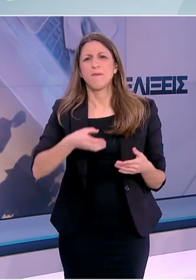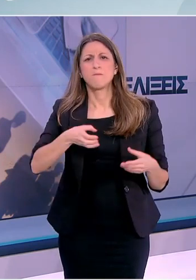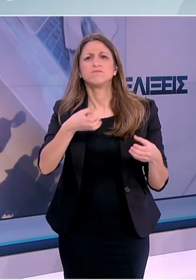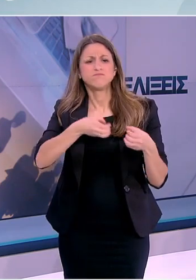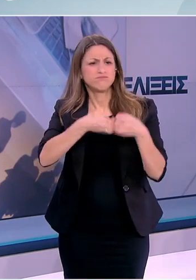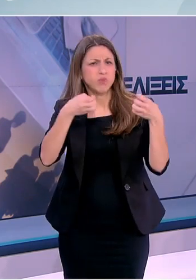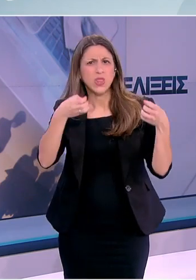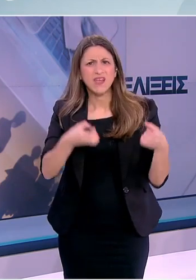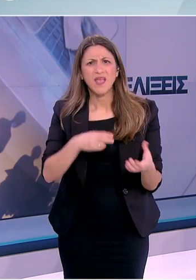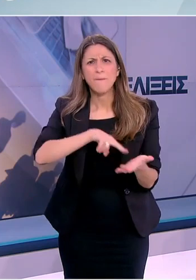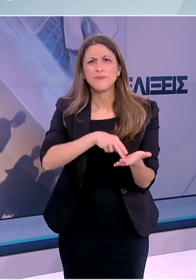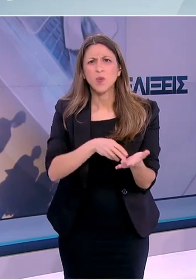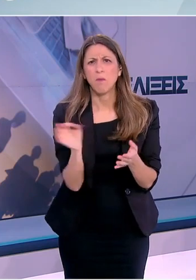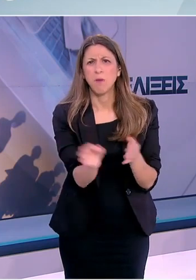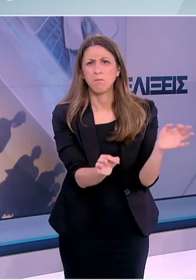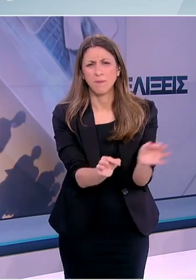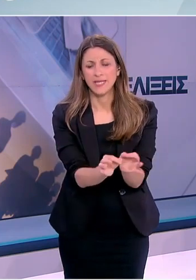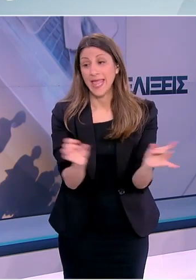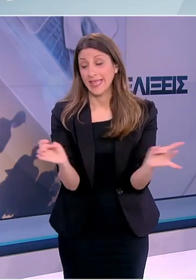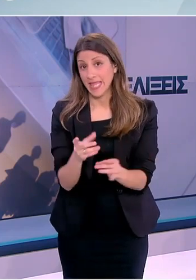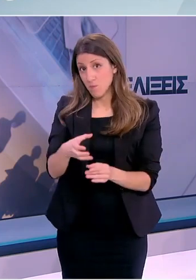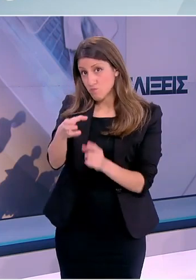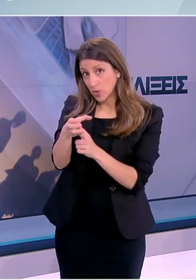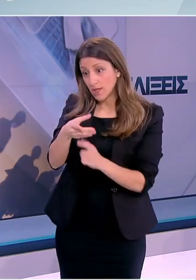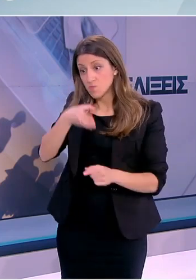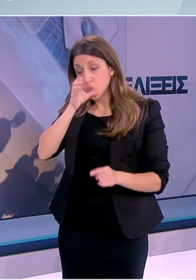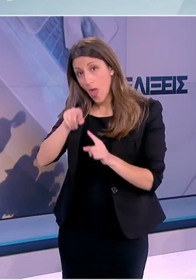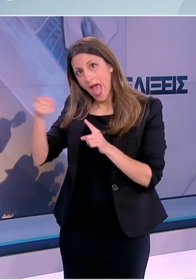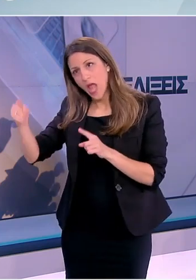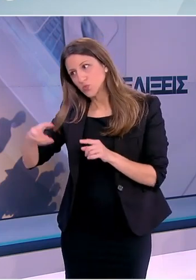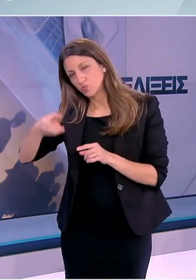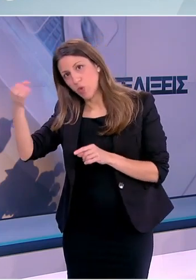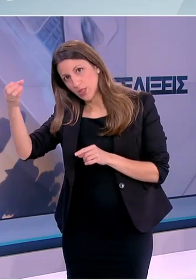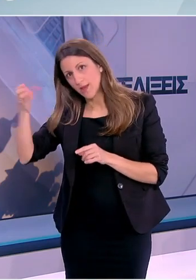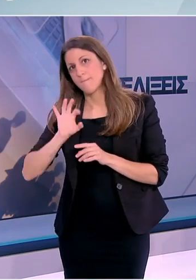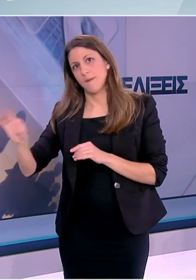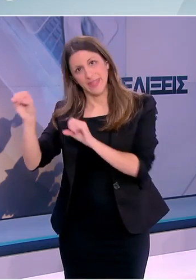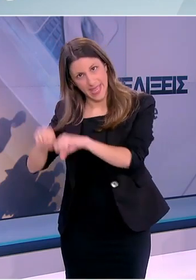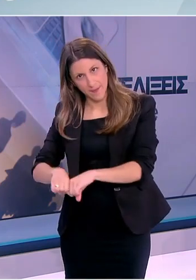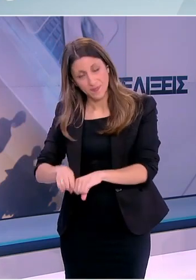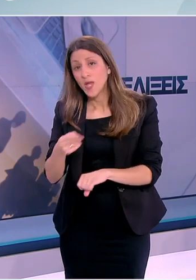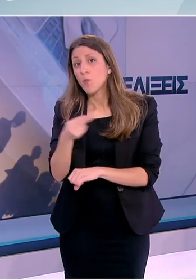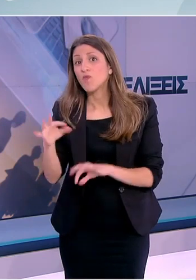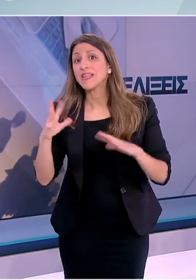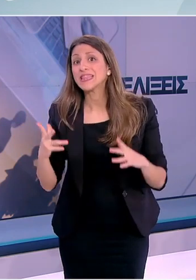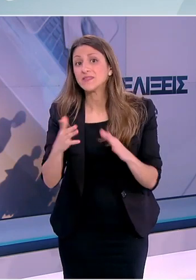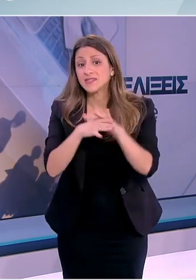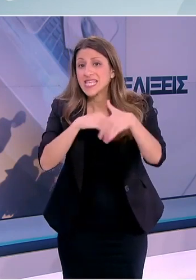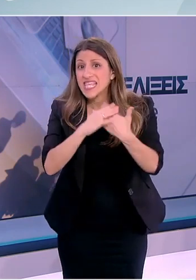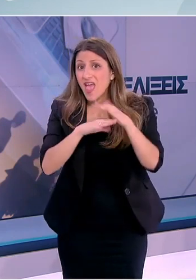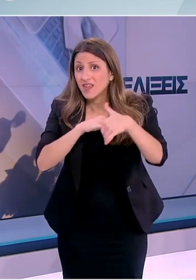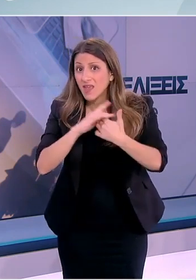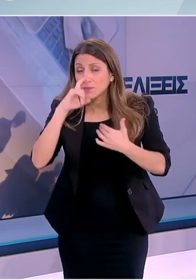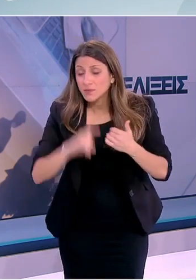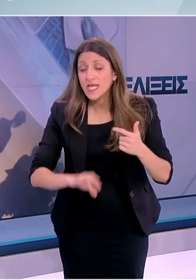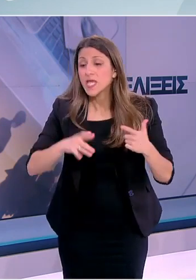ποτήρια και τα πυρούνια, αν δεν πιείς από το ίδιο ποτήρι. Μεταδίδεται όταν δεν τηρείς την υγιεινή των χεριών, όταν είσαι ασθενής